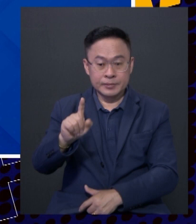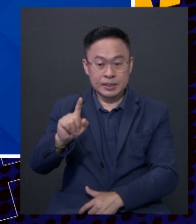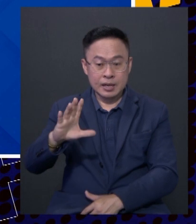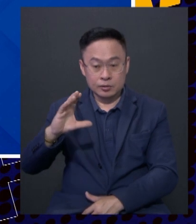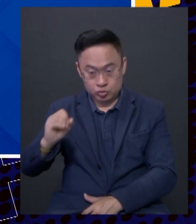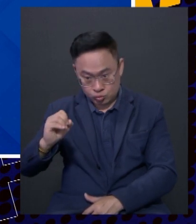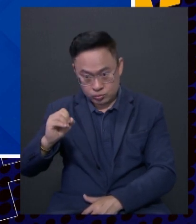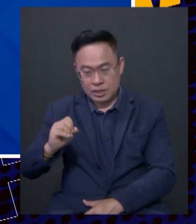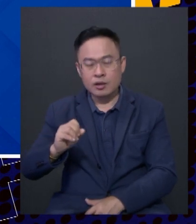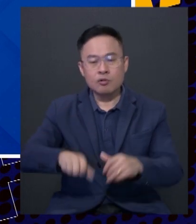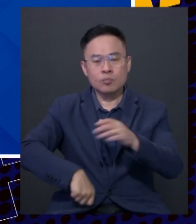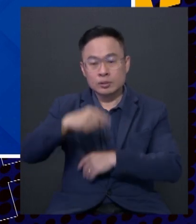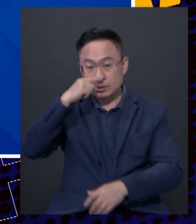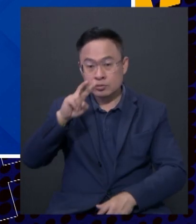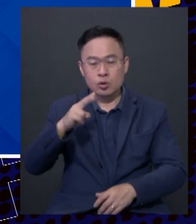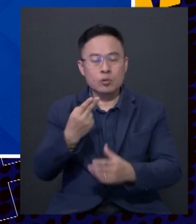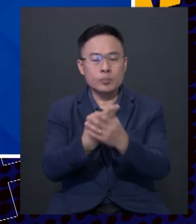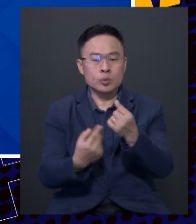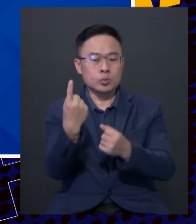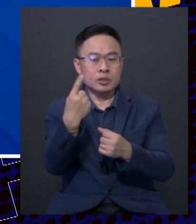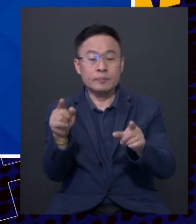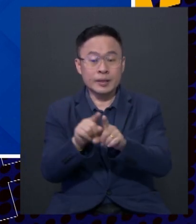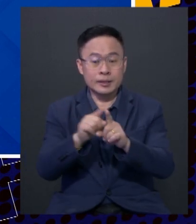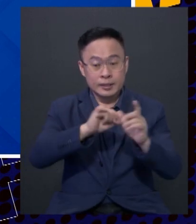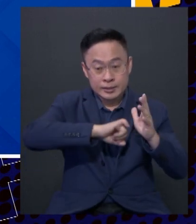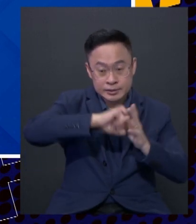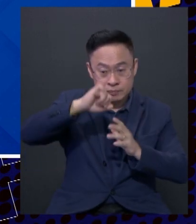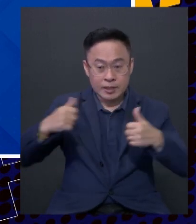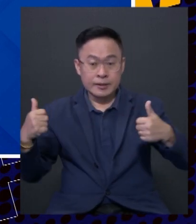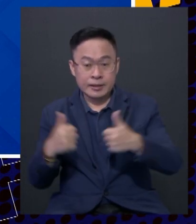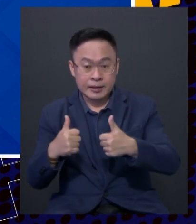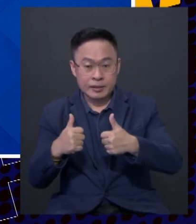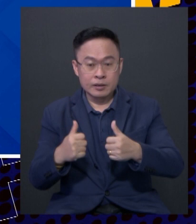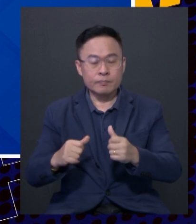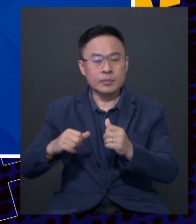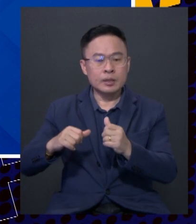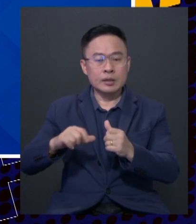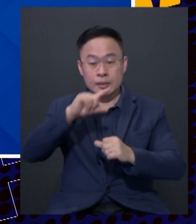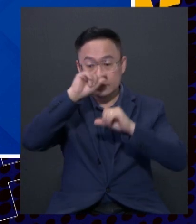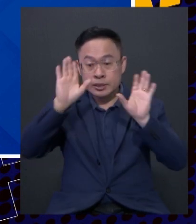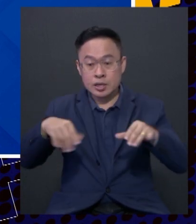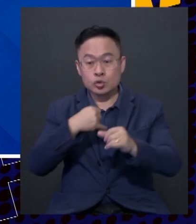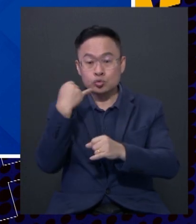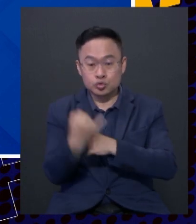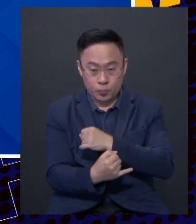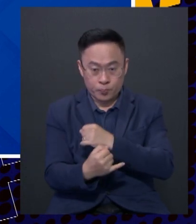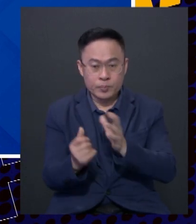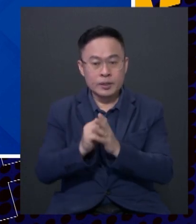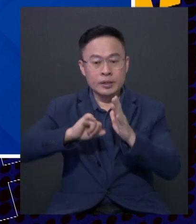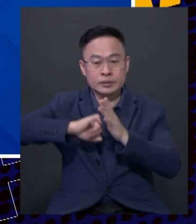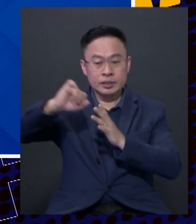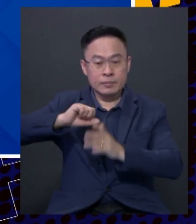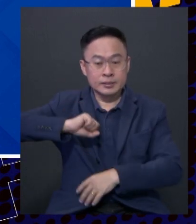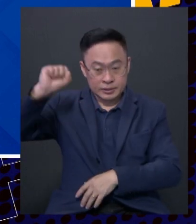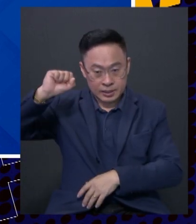M150 Championship ด้วยค่ะแต่ว่ามีเตะเพียงแค่คู่เดียวเป็นเชียงใหม่ยูไนเต็ดค่ะที่บุกมาเฉือนไชน่าทอนบิลไปได้3ประตูต่อ2ตอนนี้หยุดสถิ